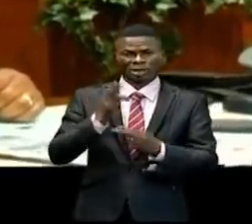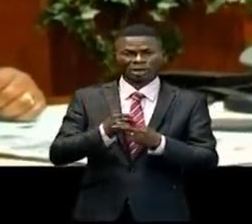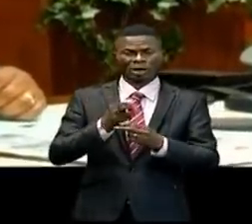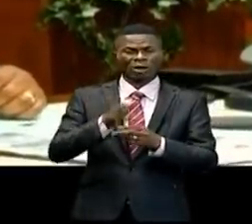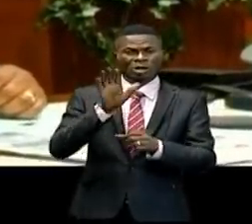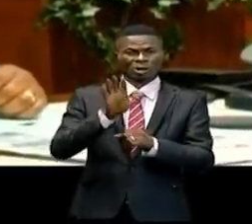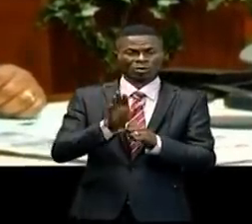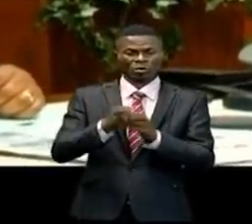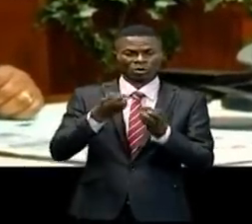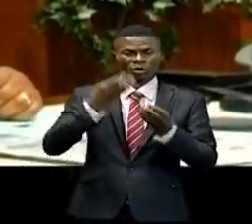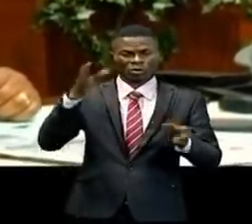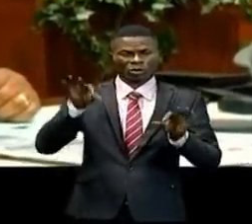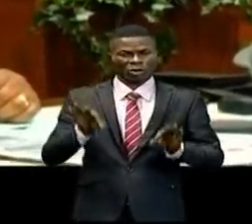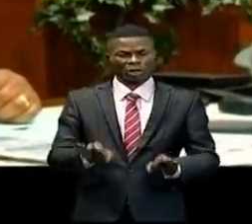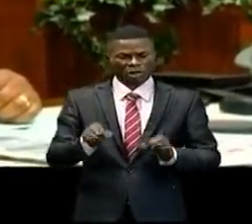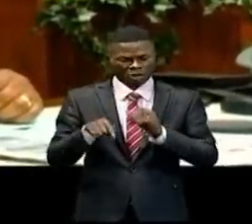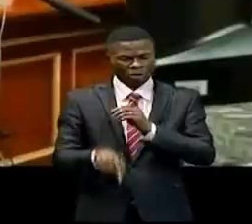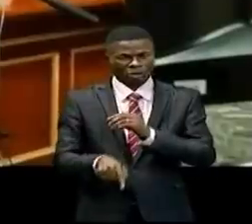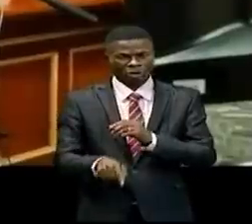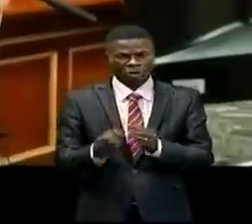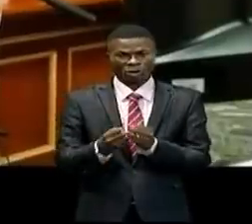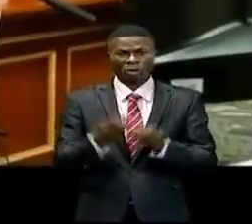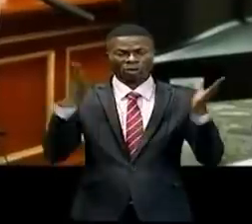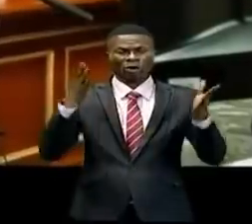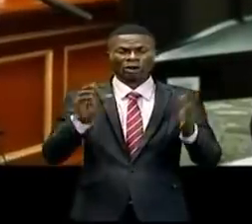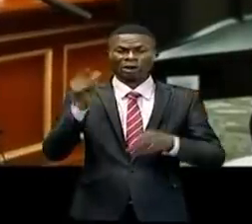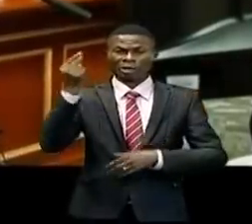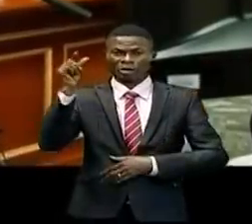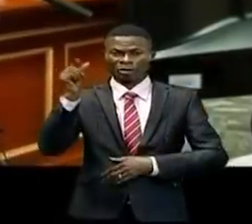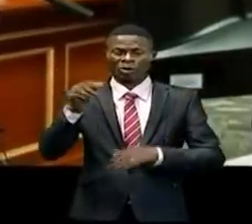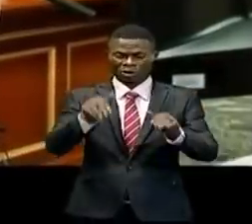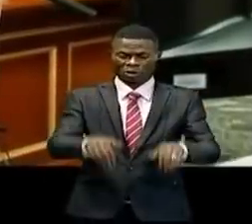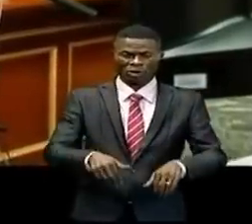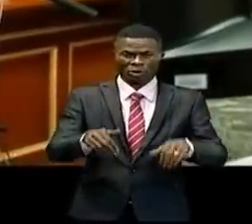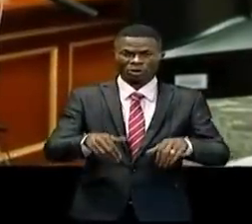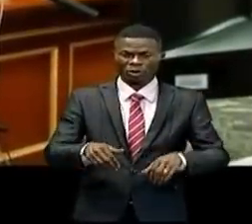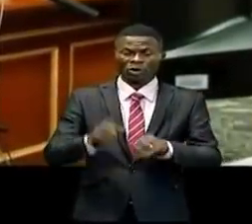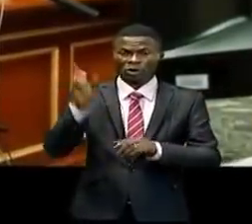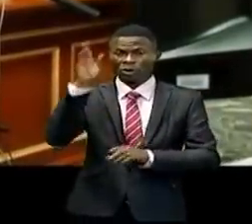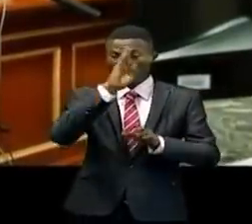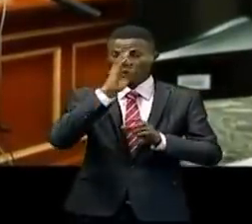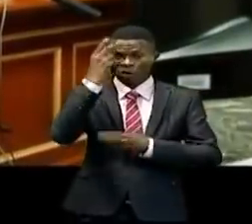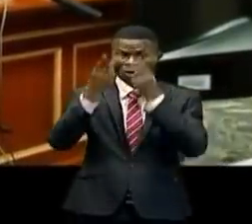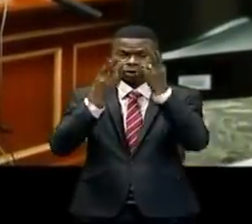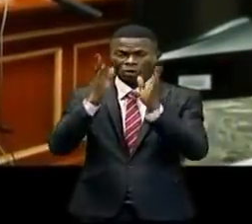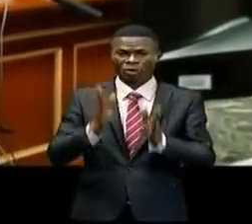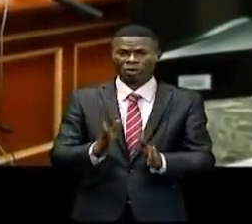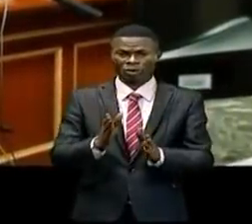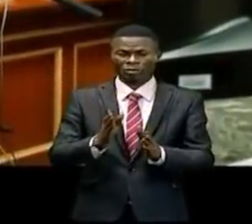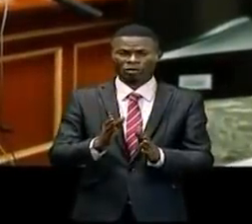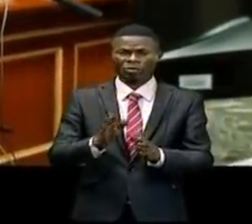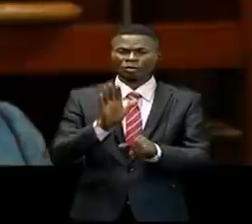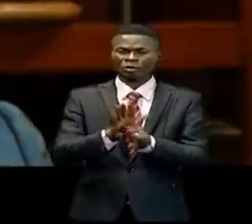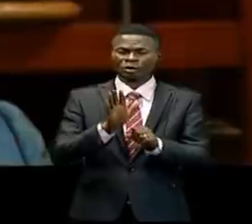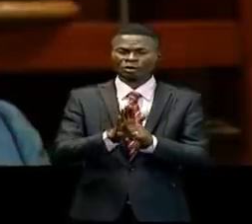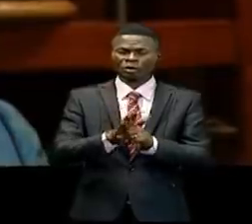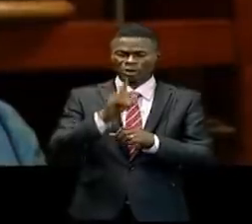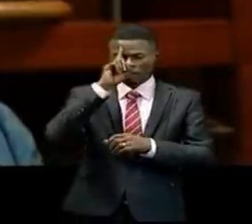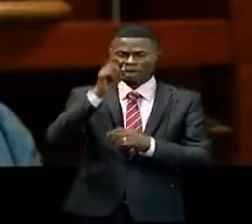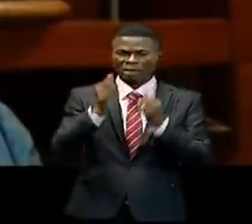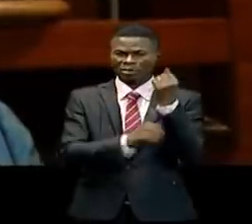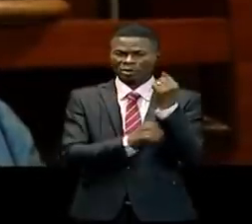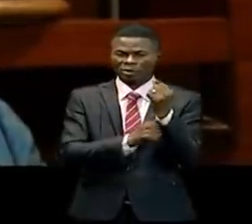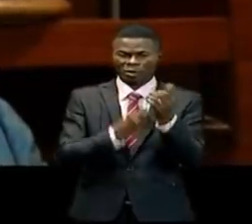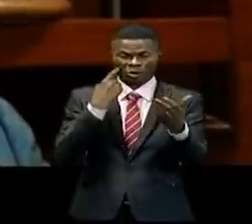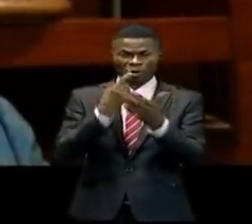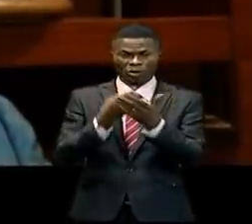d'innombrables richesses naturelles, gazières, minières, agricoles, touristiques, ainsi qu'un potentiel humain remarquable pour